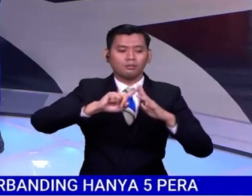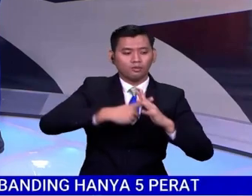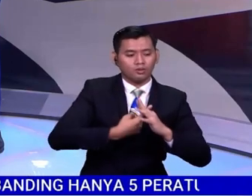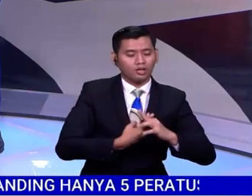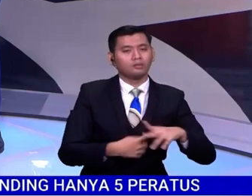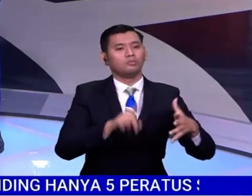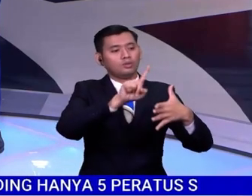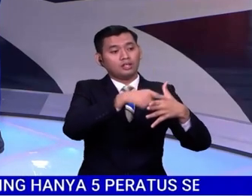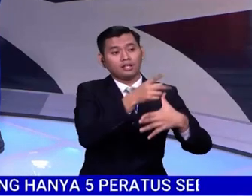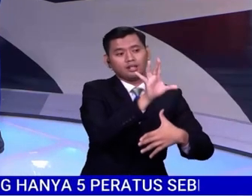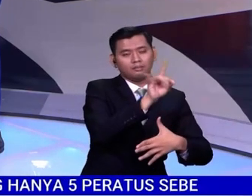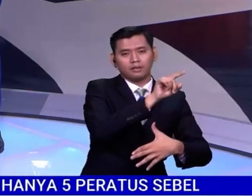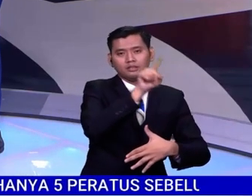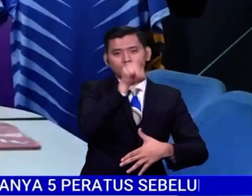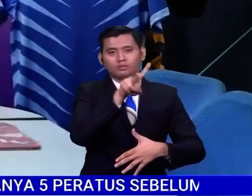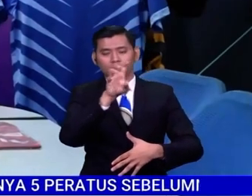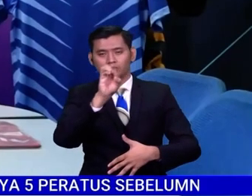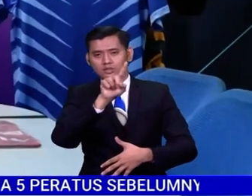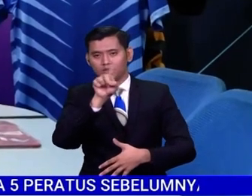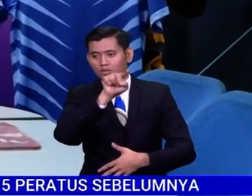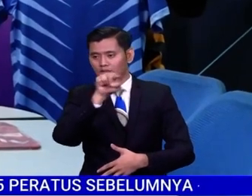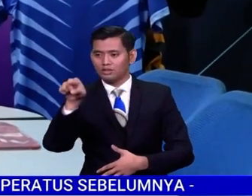Ogos 2022.